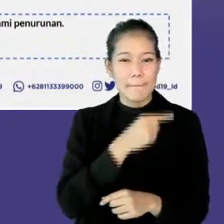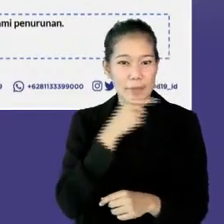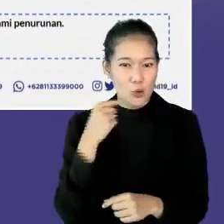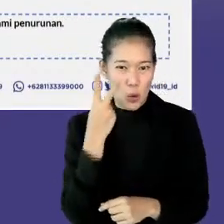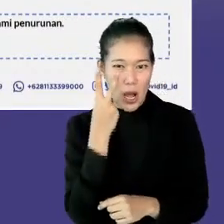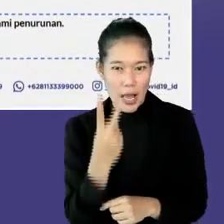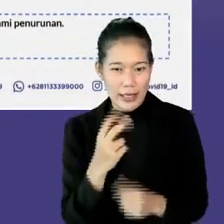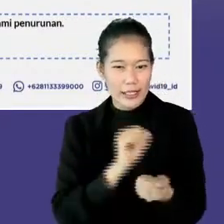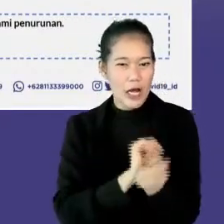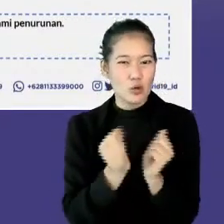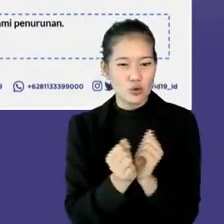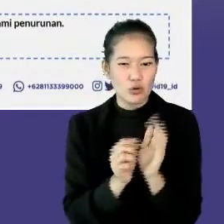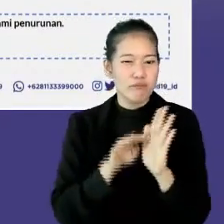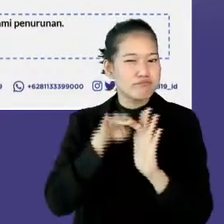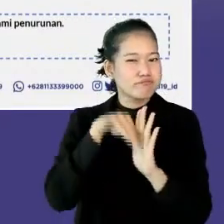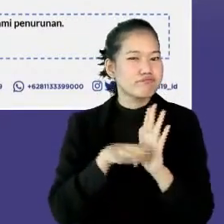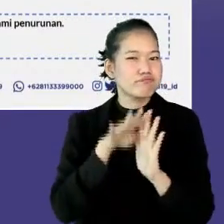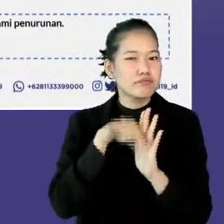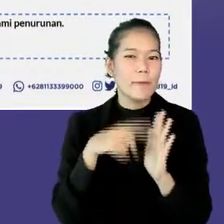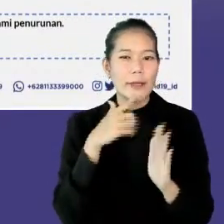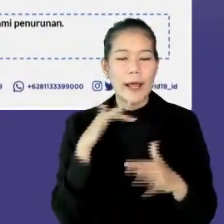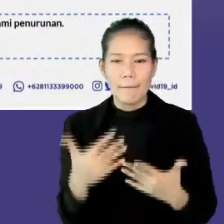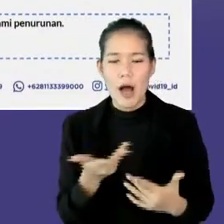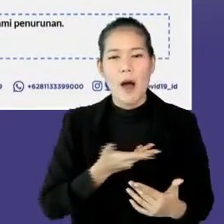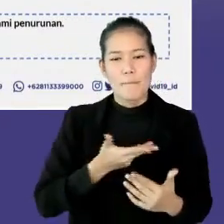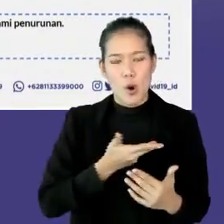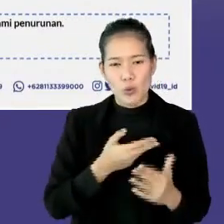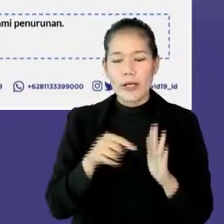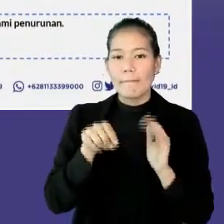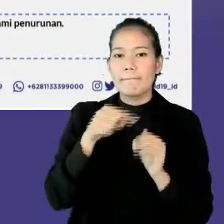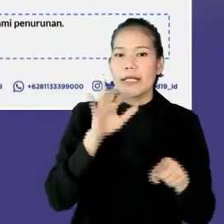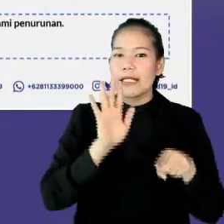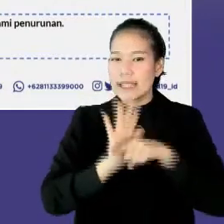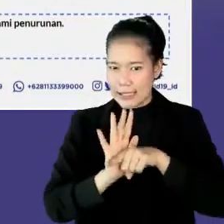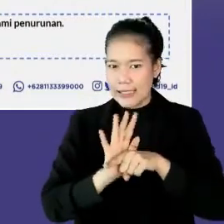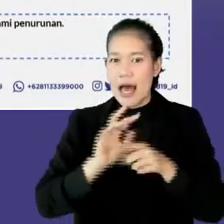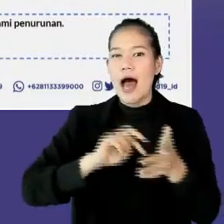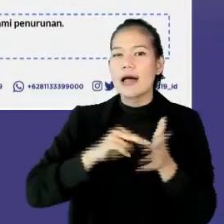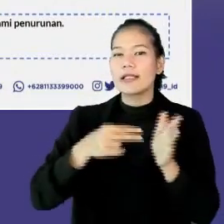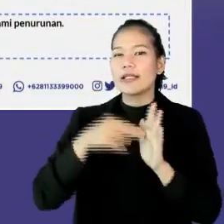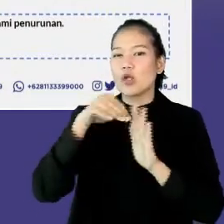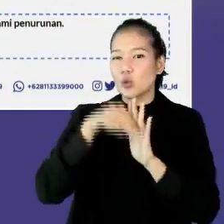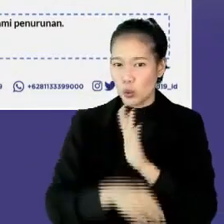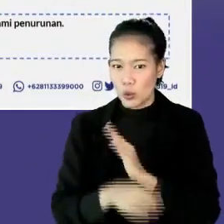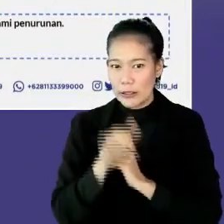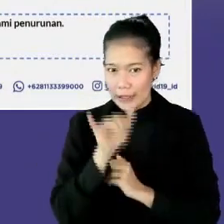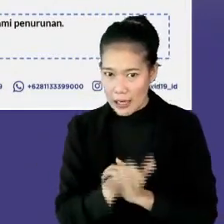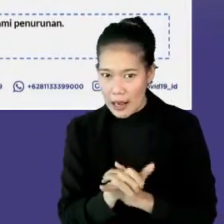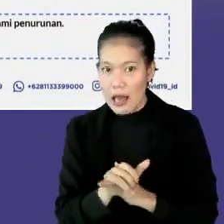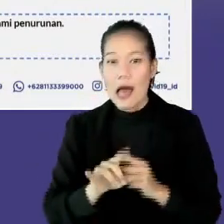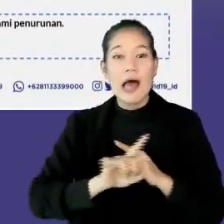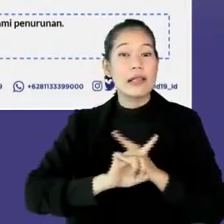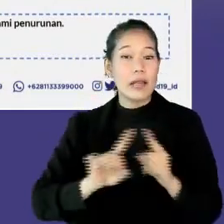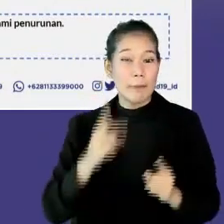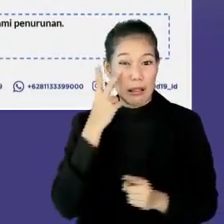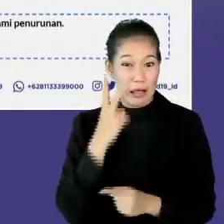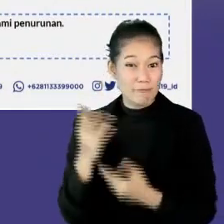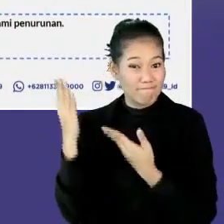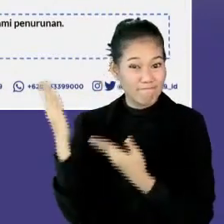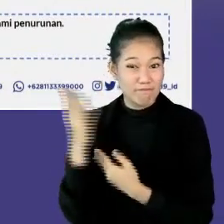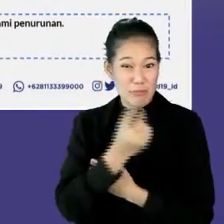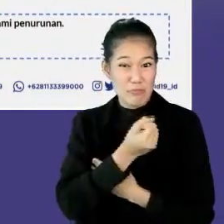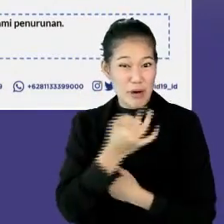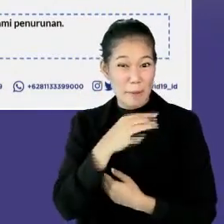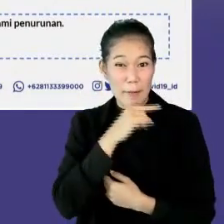ya perkembangan jumlah kasus aktif, kita pengennya minus, ada di bawah gitu ya, artinya terjadi penurunan jumlah kasus aktif. Tapi kalau kita lihat beberapa